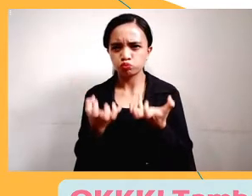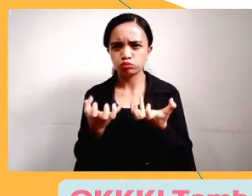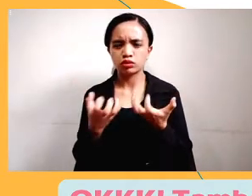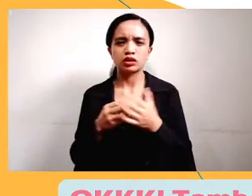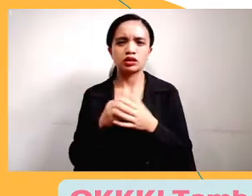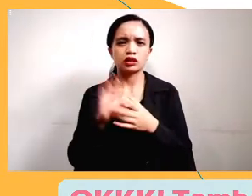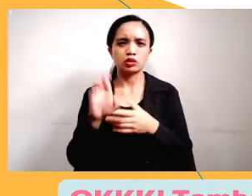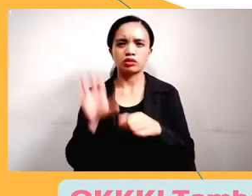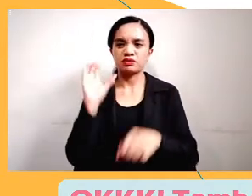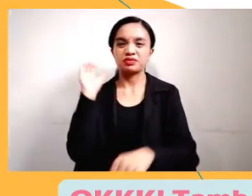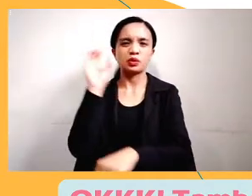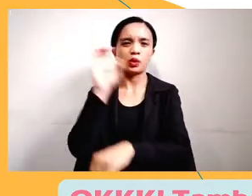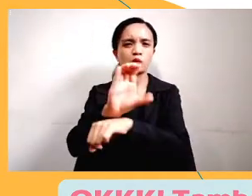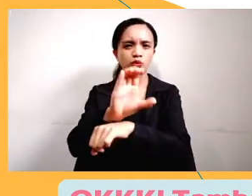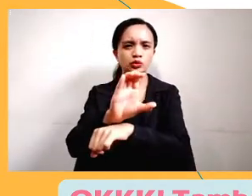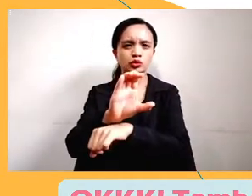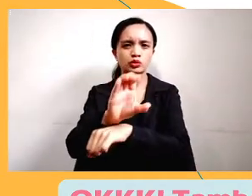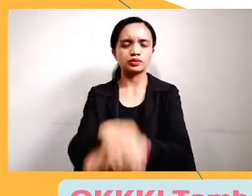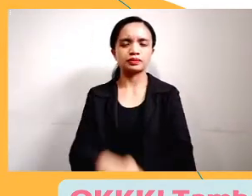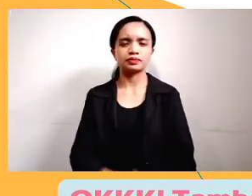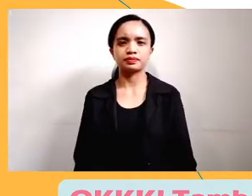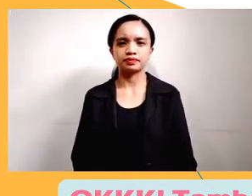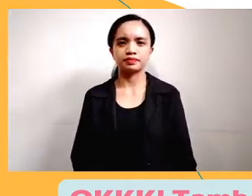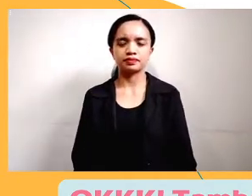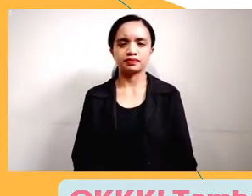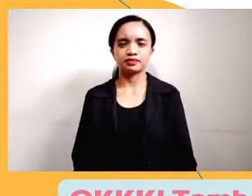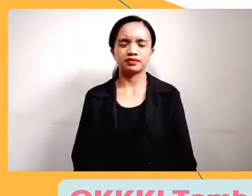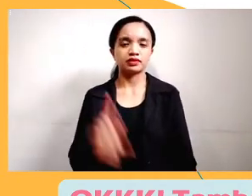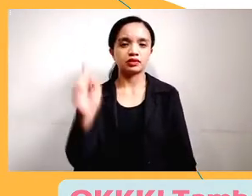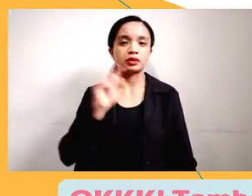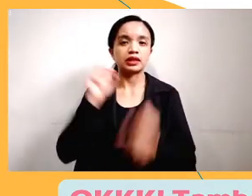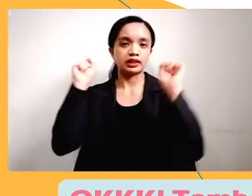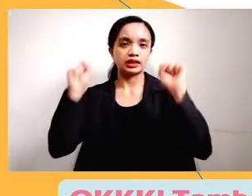papuwersa, no? Parang ako. Pwede din siyang